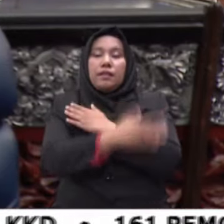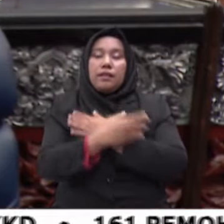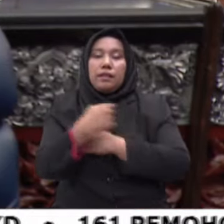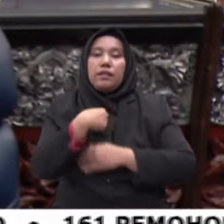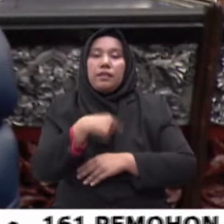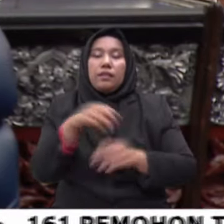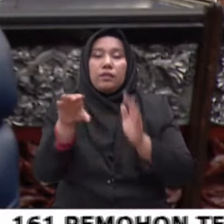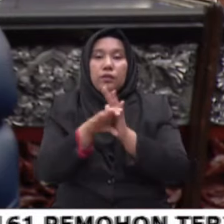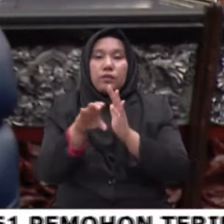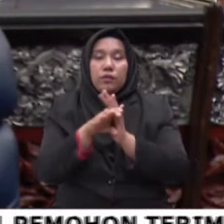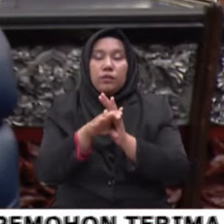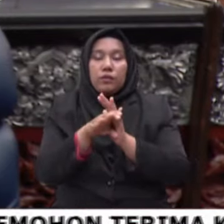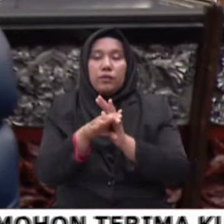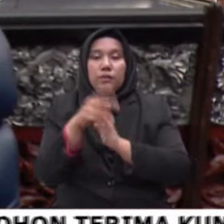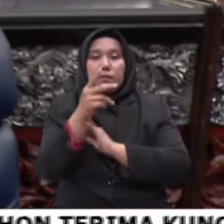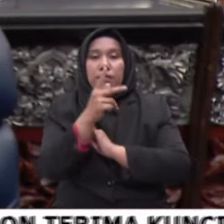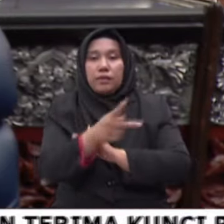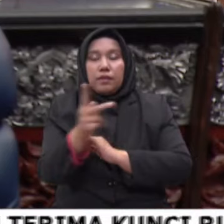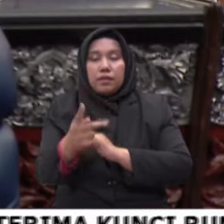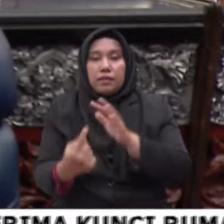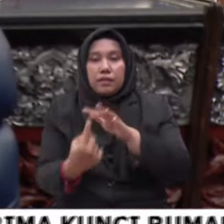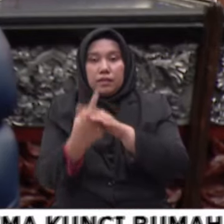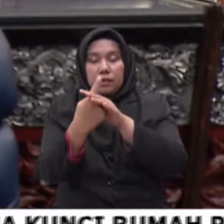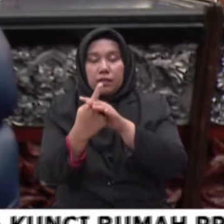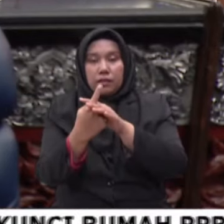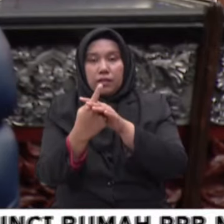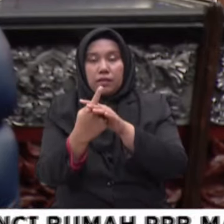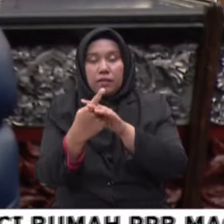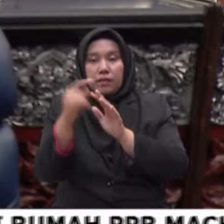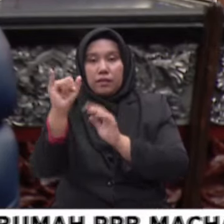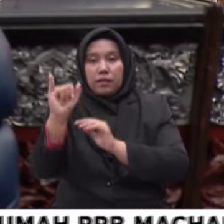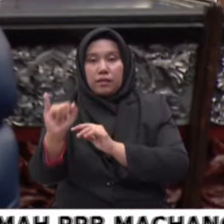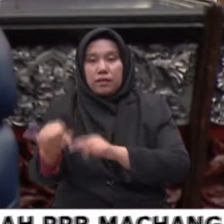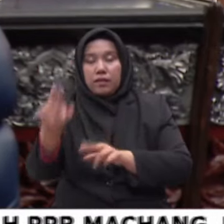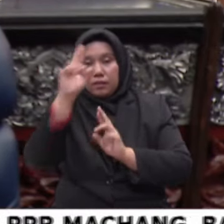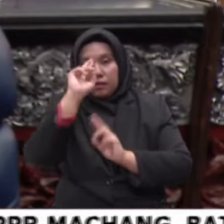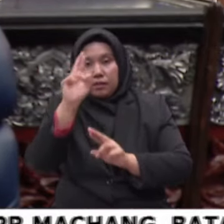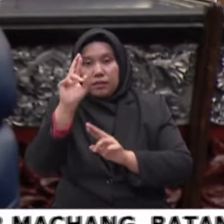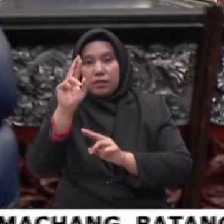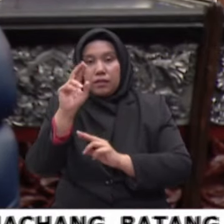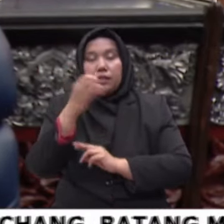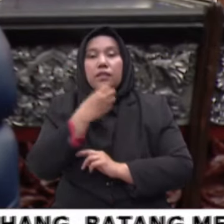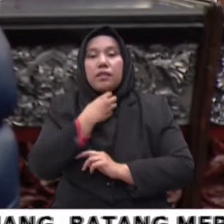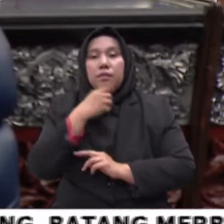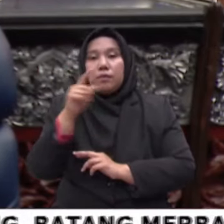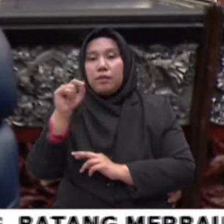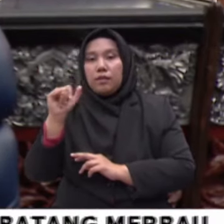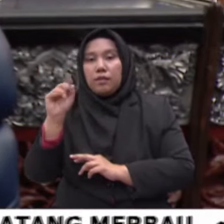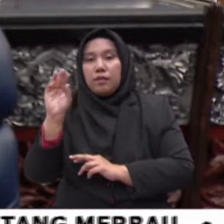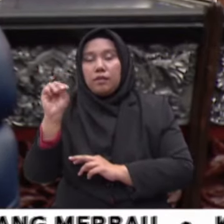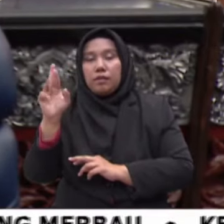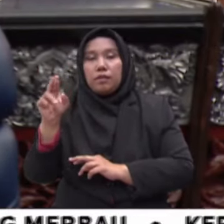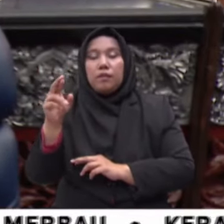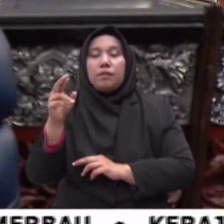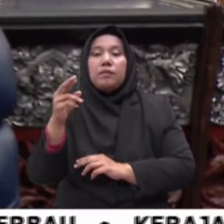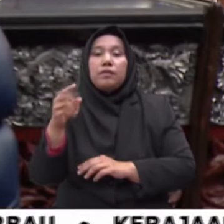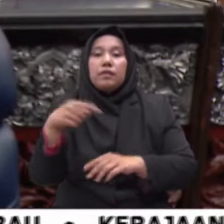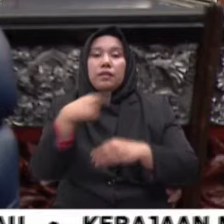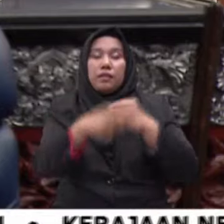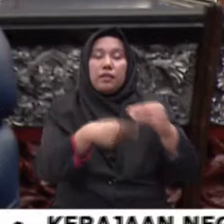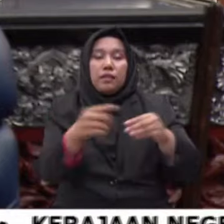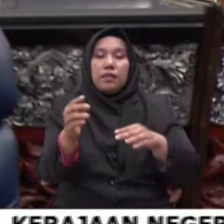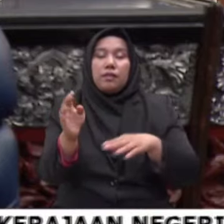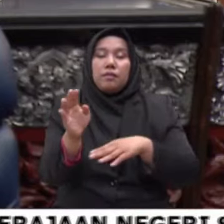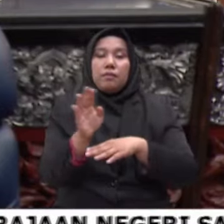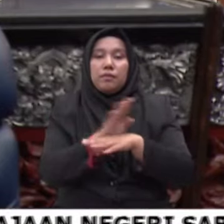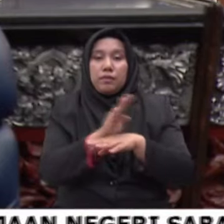Contohnya perkara yang dibangkitkan oleh Yang Berhormat daripada Ipo Timur tentang perusahaan sosial. Saya